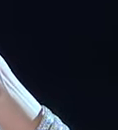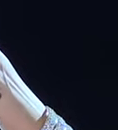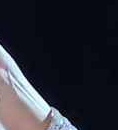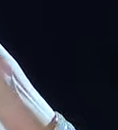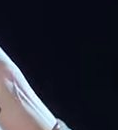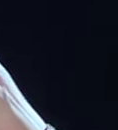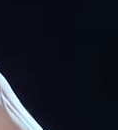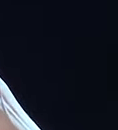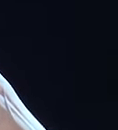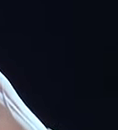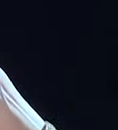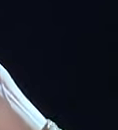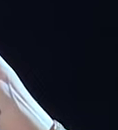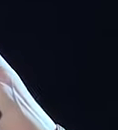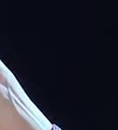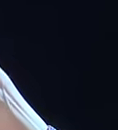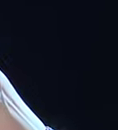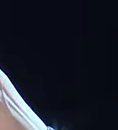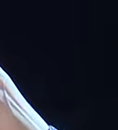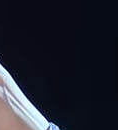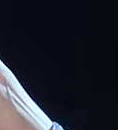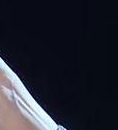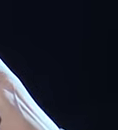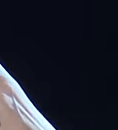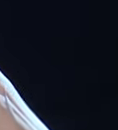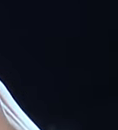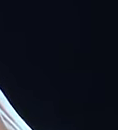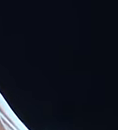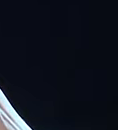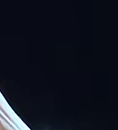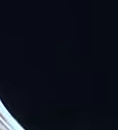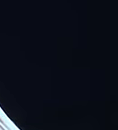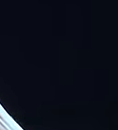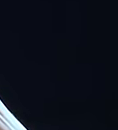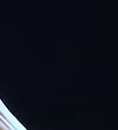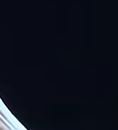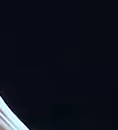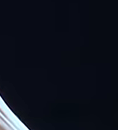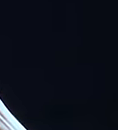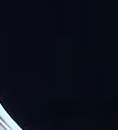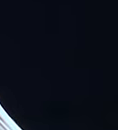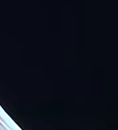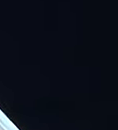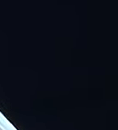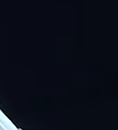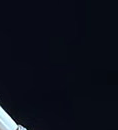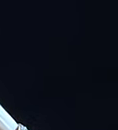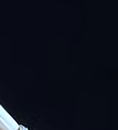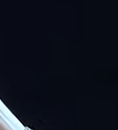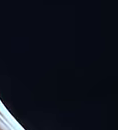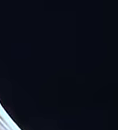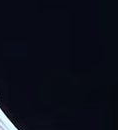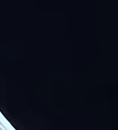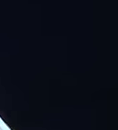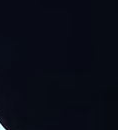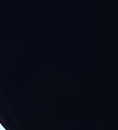jestem tu z Państwem w ogóle dzisiaj i mogę pomóc. I chciałam powiedzieć, że po prostu cieszę się i przeżywam bardzo te chwile